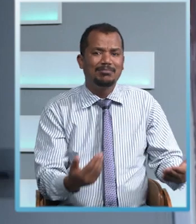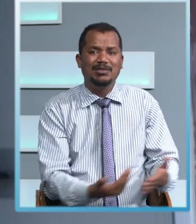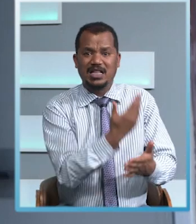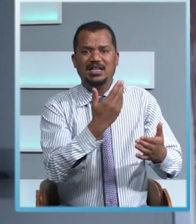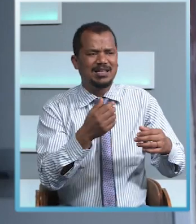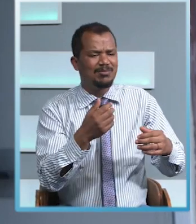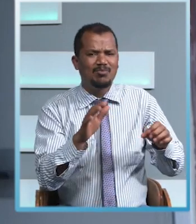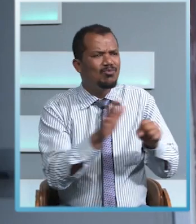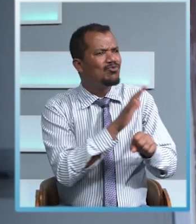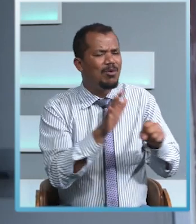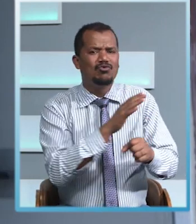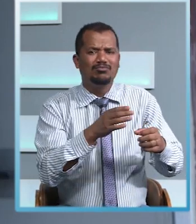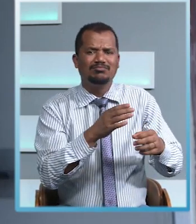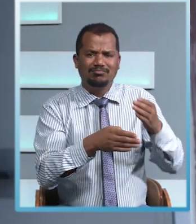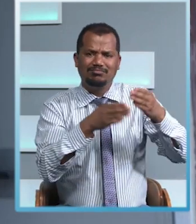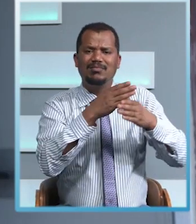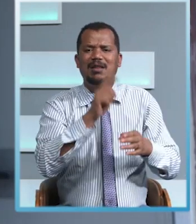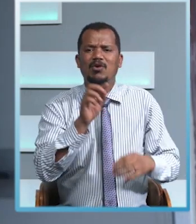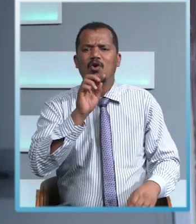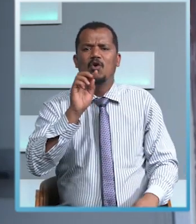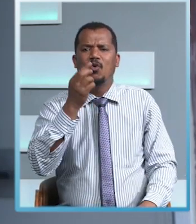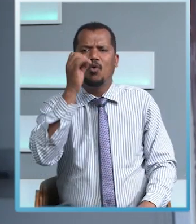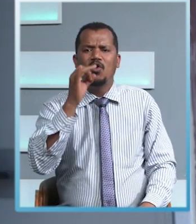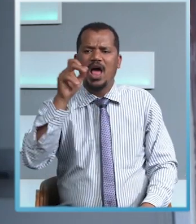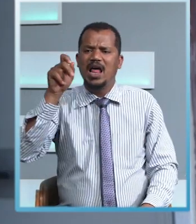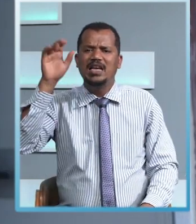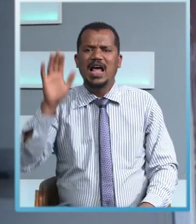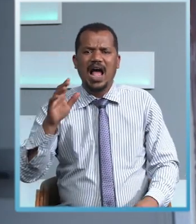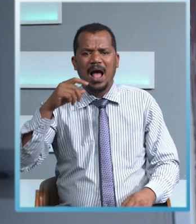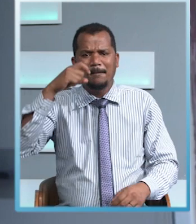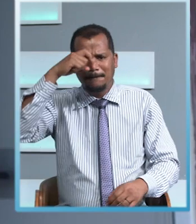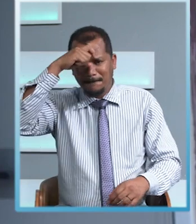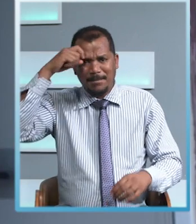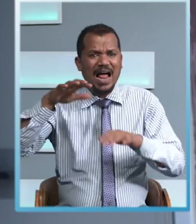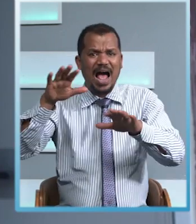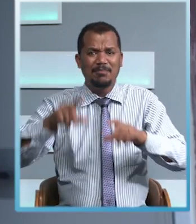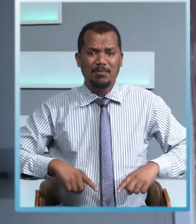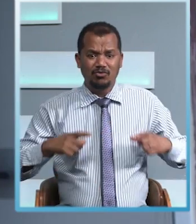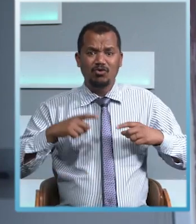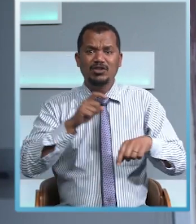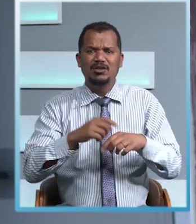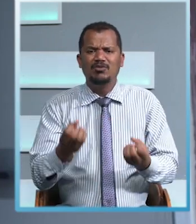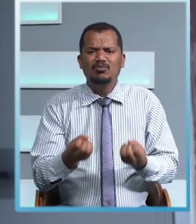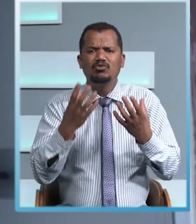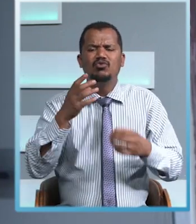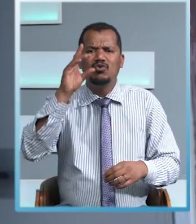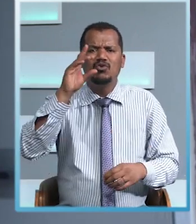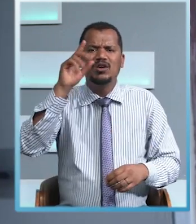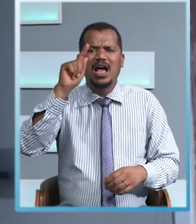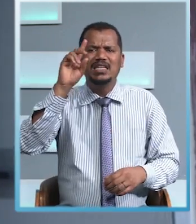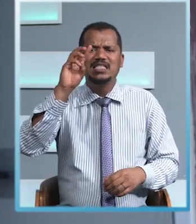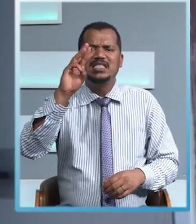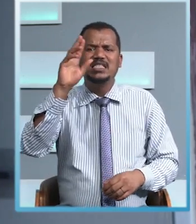ባስተካክል ሊታደስ ወይ ደግሞ ሙሉ በሙሉ ሊጠገን የሚገባ ነው። ምክንያቱም ከቆላም ከደጋም ይበልጥም ብርሃማ ቦታ በመሆንበት ሰዓት በብዙ ካንሰር